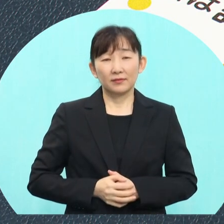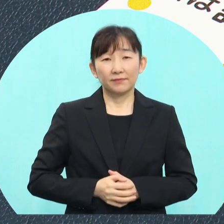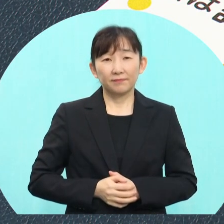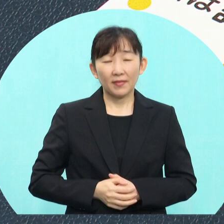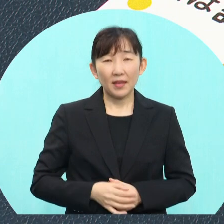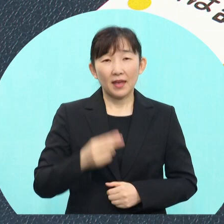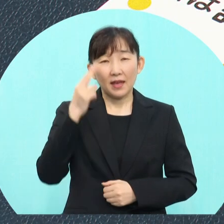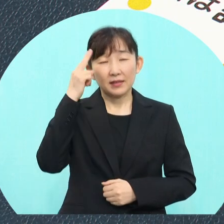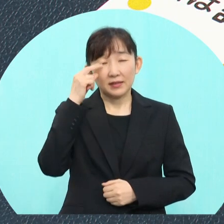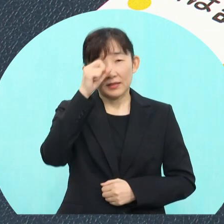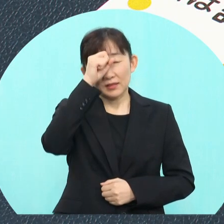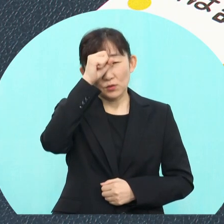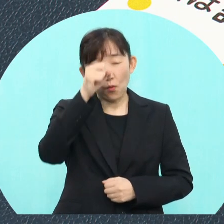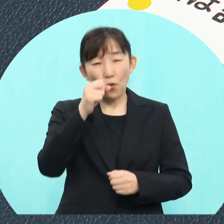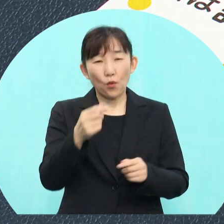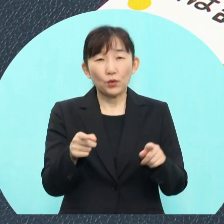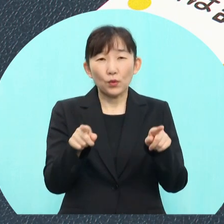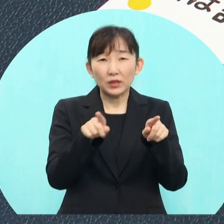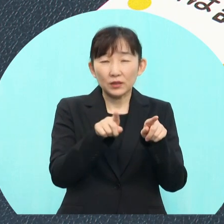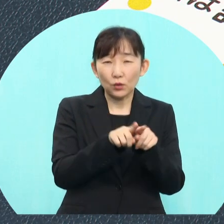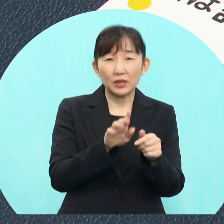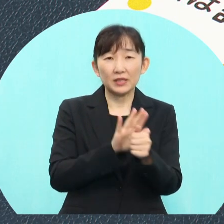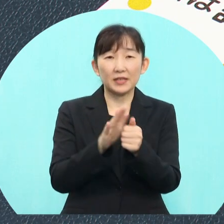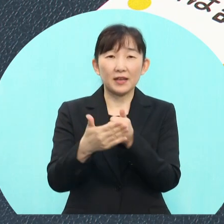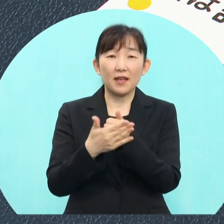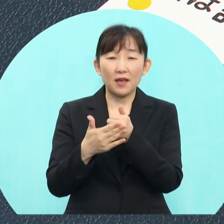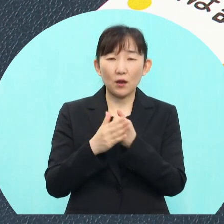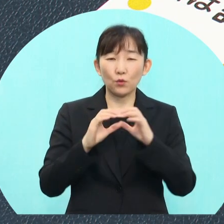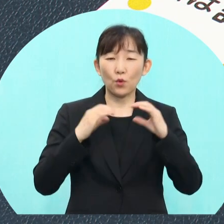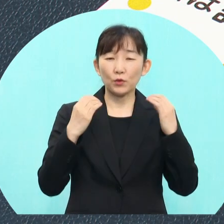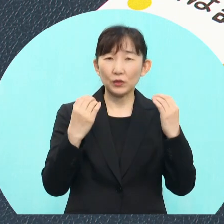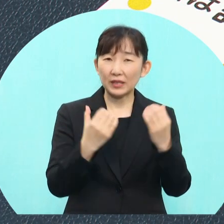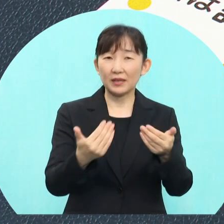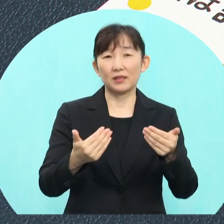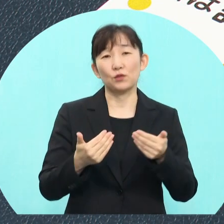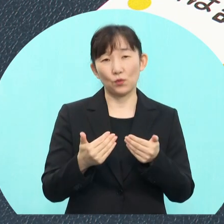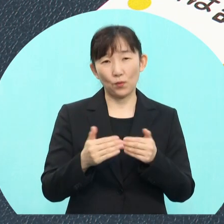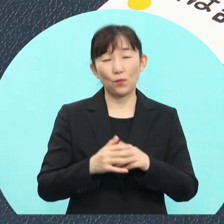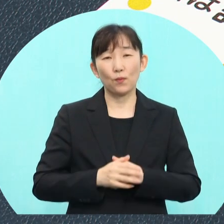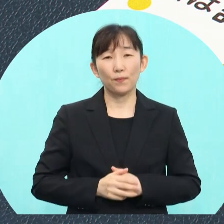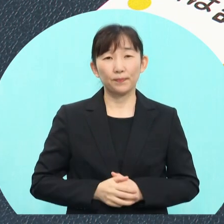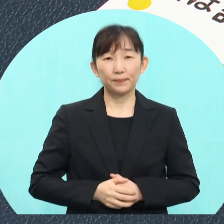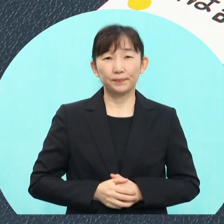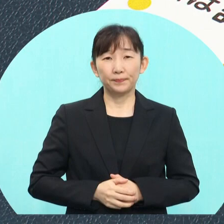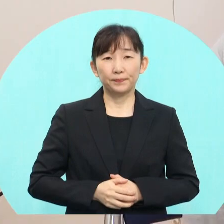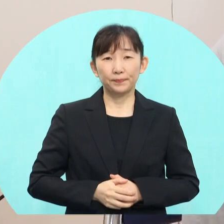認知症に寄り添い支え合うコミュニティが必要になってきます。